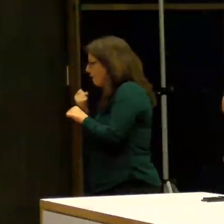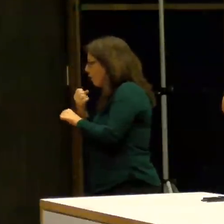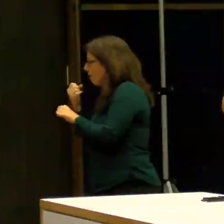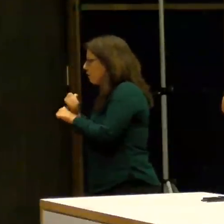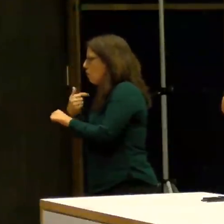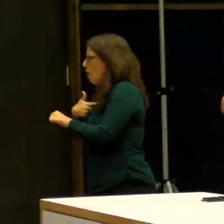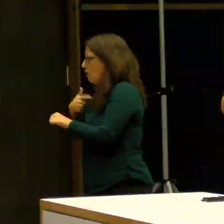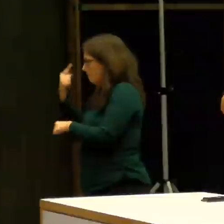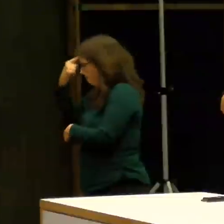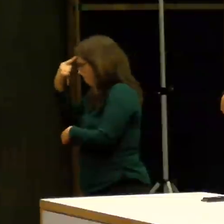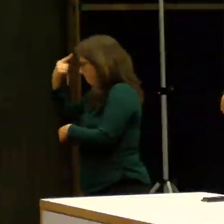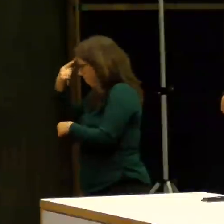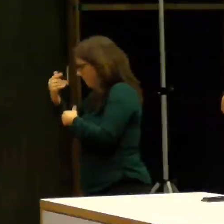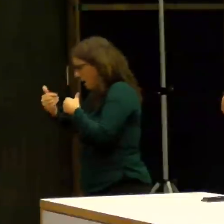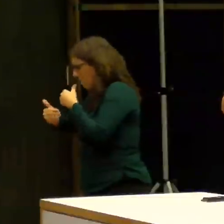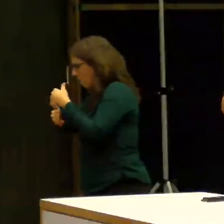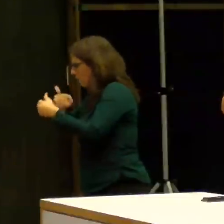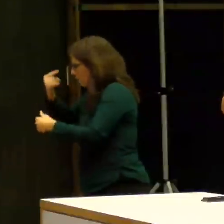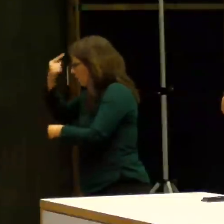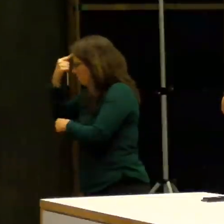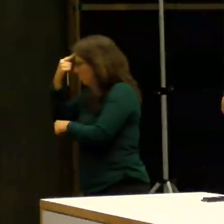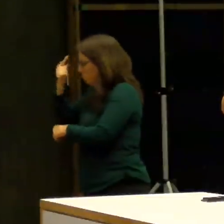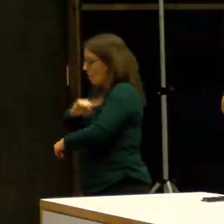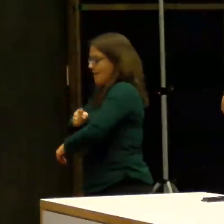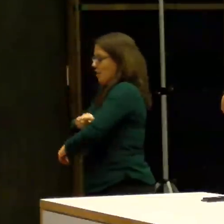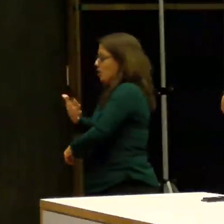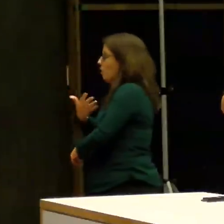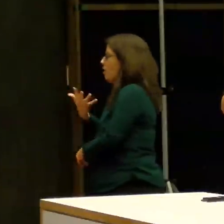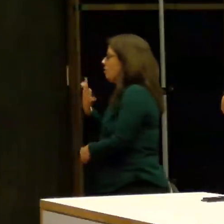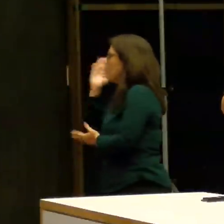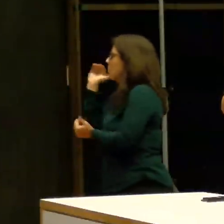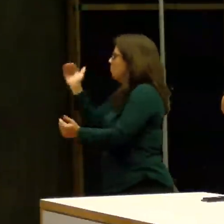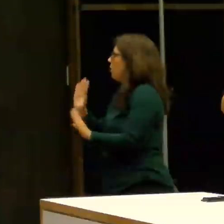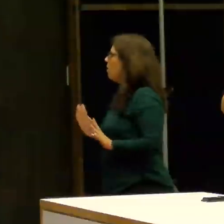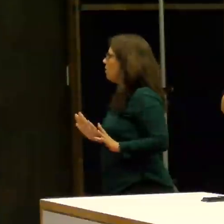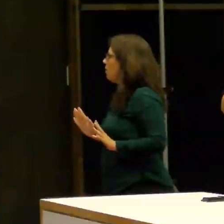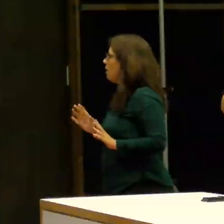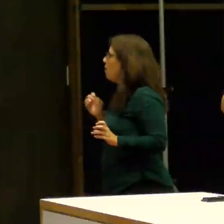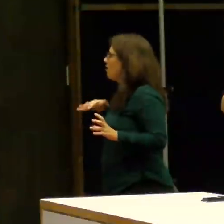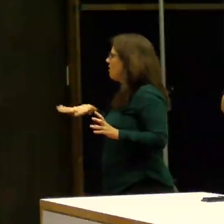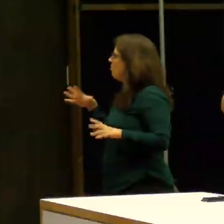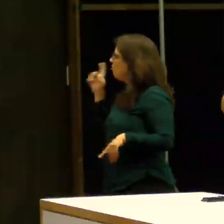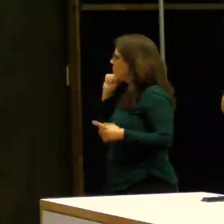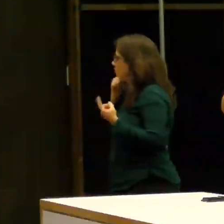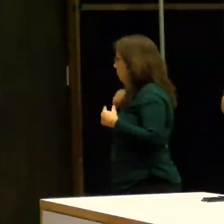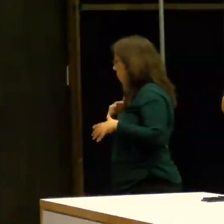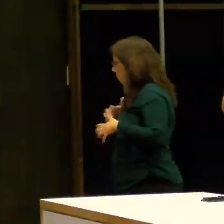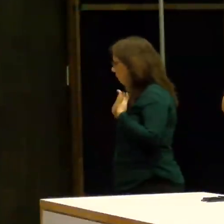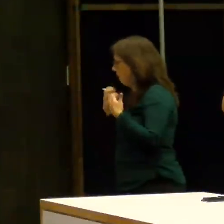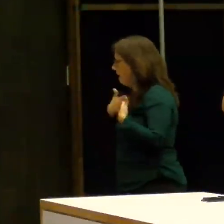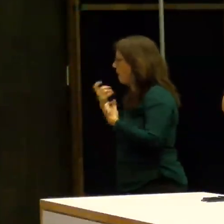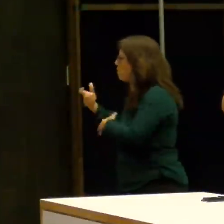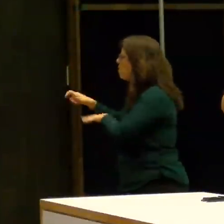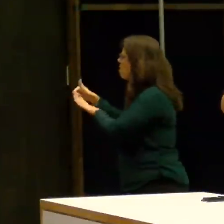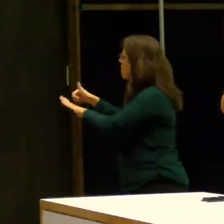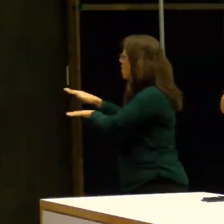petites avancées, de façon à continuer. Enfin, nous, notre énergie, clairement, c'est l'espoir. Et moi, j'entends beaucoup de colère aussi chez 269.